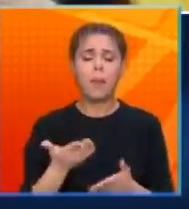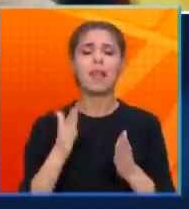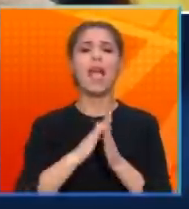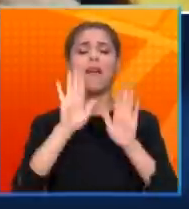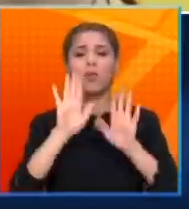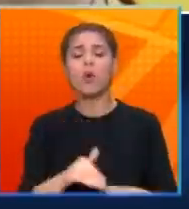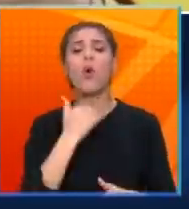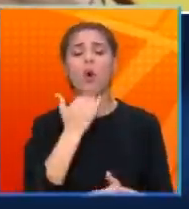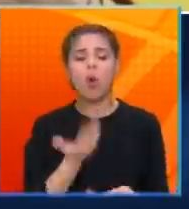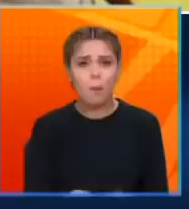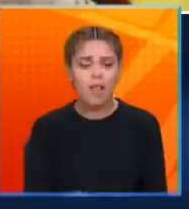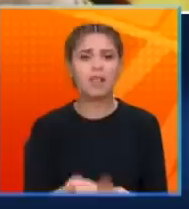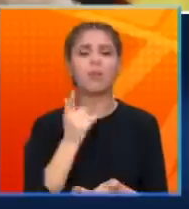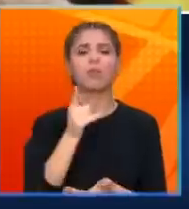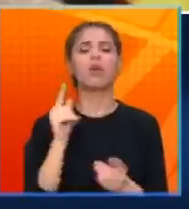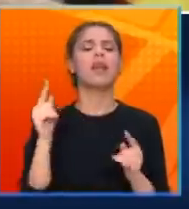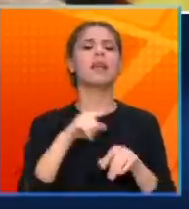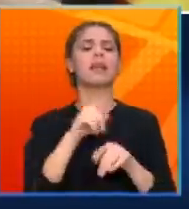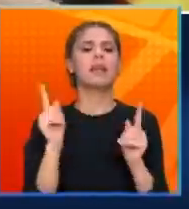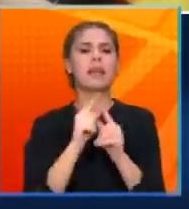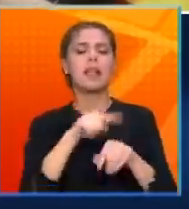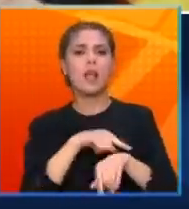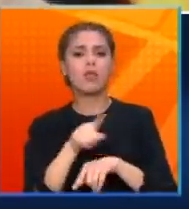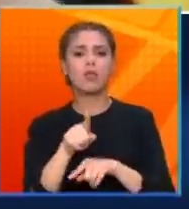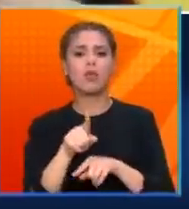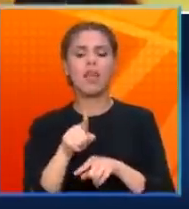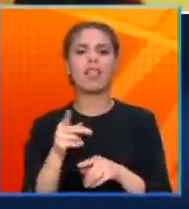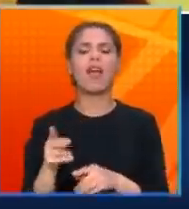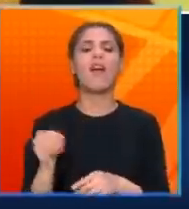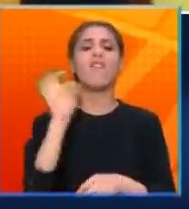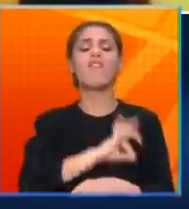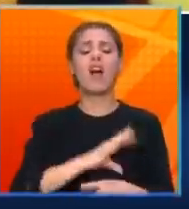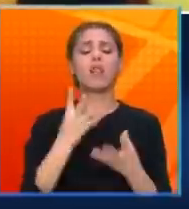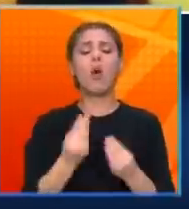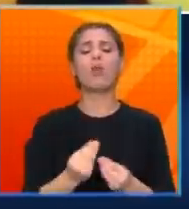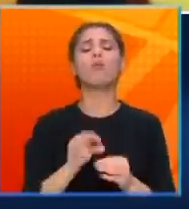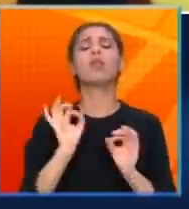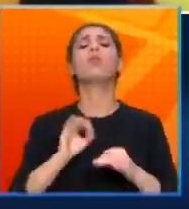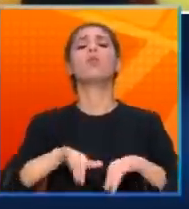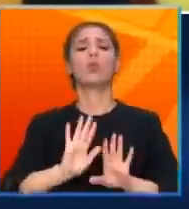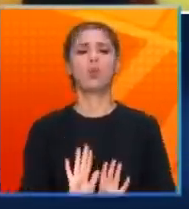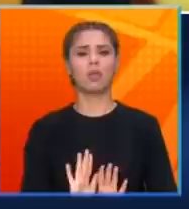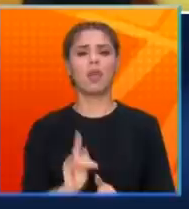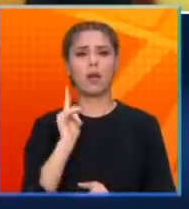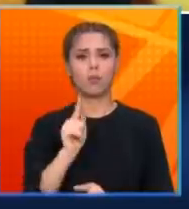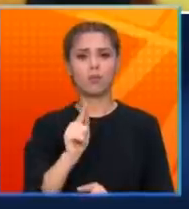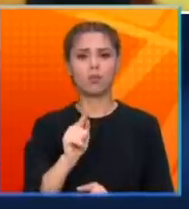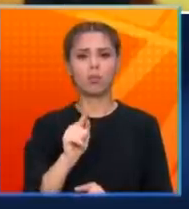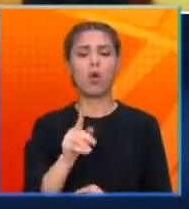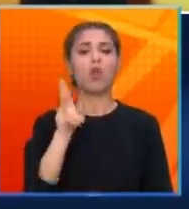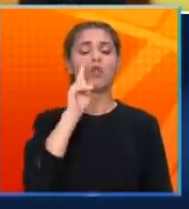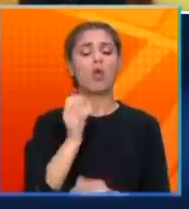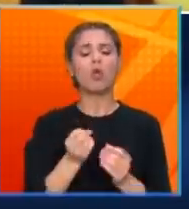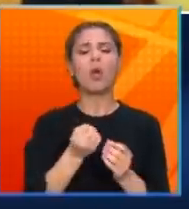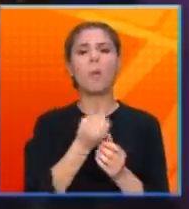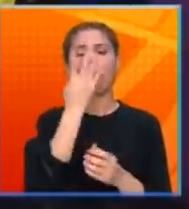tutamazsak bunun kısa bir süre sonra sonucunu elde etmemiz söz konusu dahi olamayacaktır. Bu